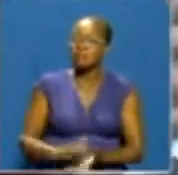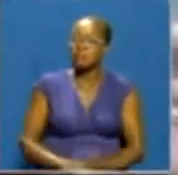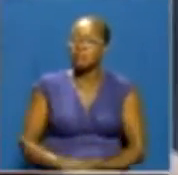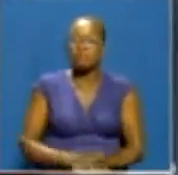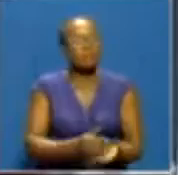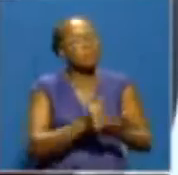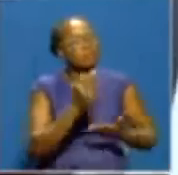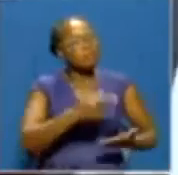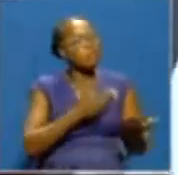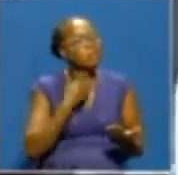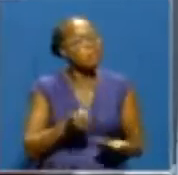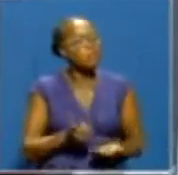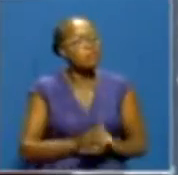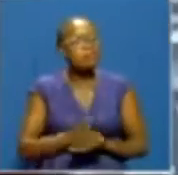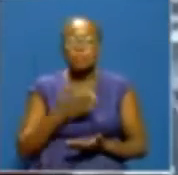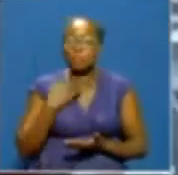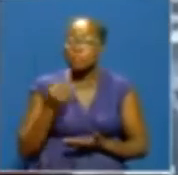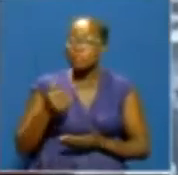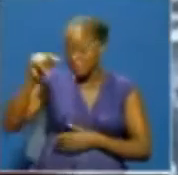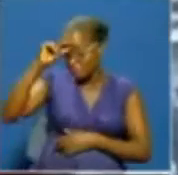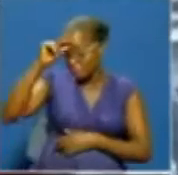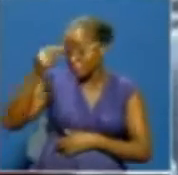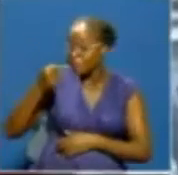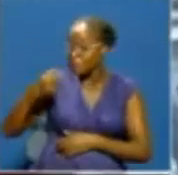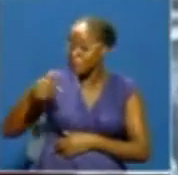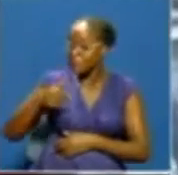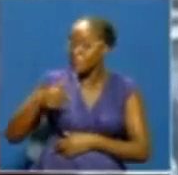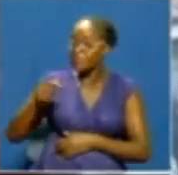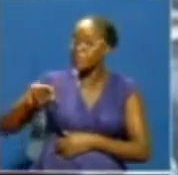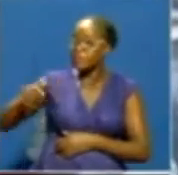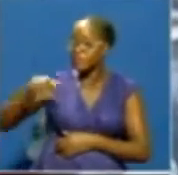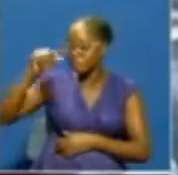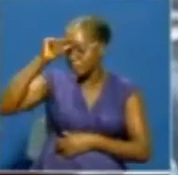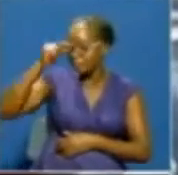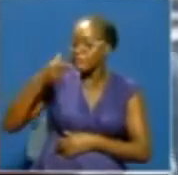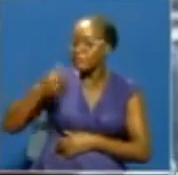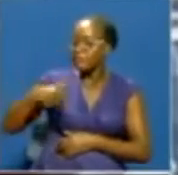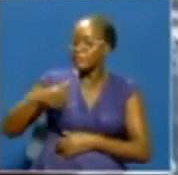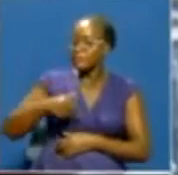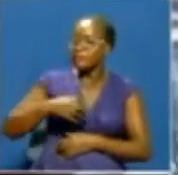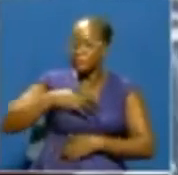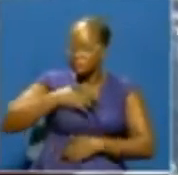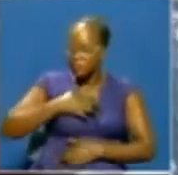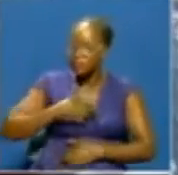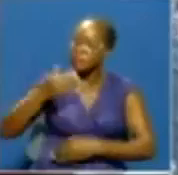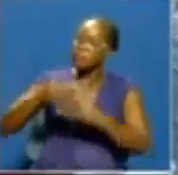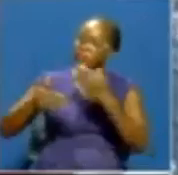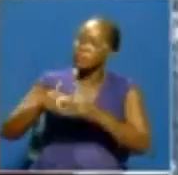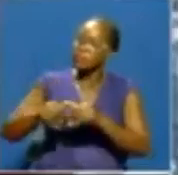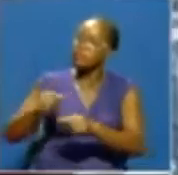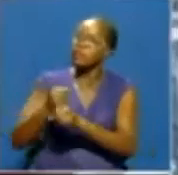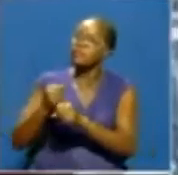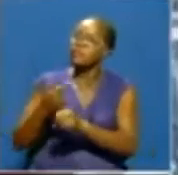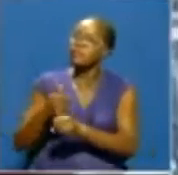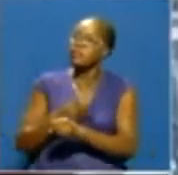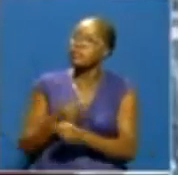usaidizi gani pengine? Sisi tungependa tu serikali watuambie kama ni county government watuambie watupatie ruhusa tujenge hapa, tuendelee na kazi yetu kama kila